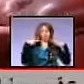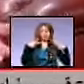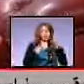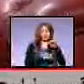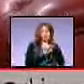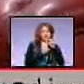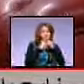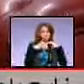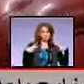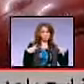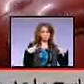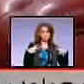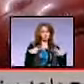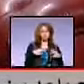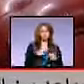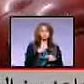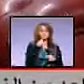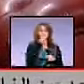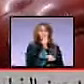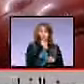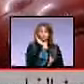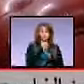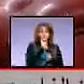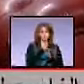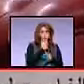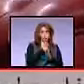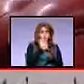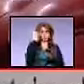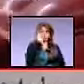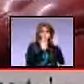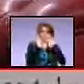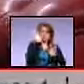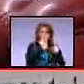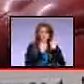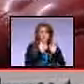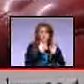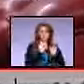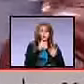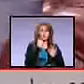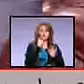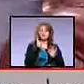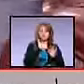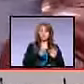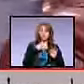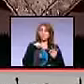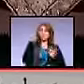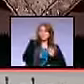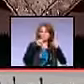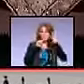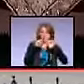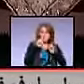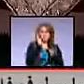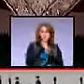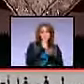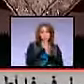فانت ما بتقدرش تجيب ممثلين محترفين، بيبقى عندهم اعمال وعندهم، فتلاقينا ممكن احنا نجيب بعض منكم فيكم مننا فينا كده بس